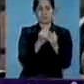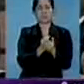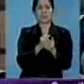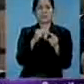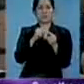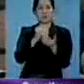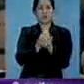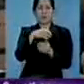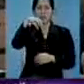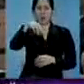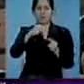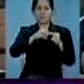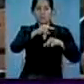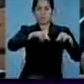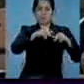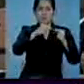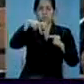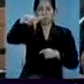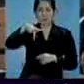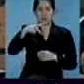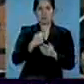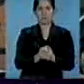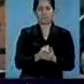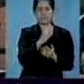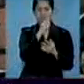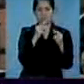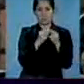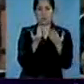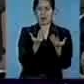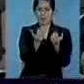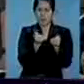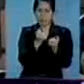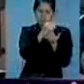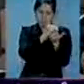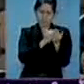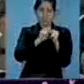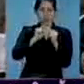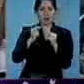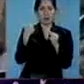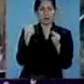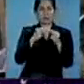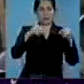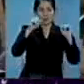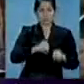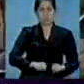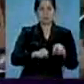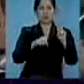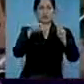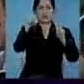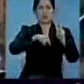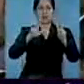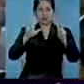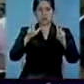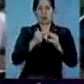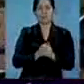จะรับเรื่องใดๆนั้นต้องเป็นมติของที่ประชุมไม่น้อยกว่า2ใน3ซึ่งนายอภิสิทธิ์ได้มอบหม